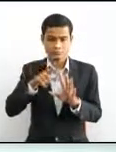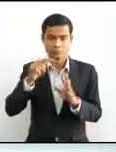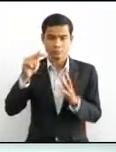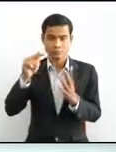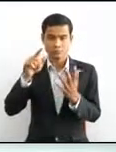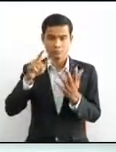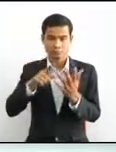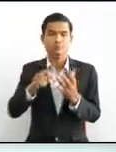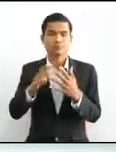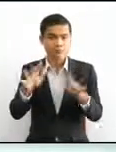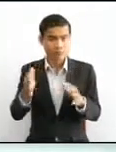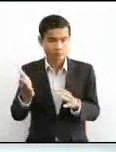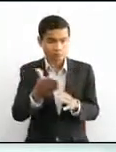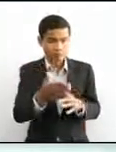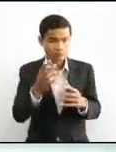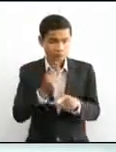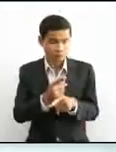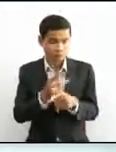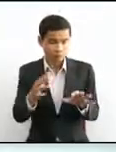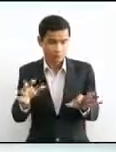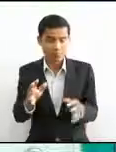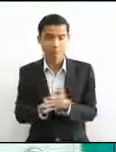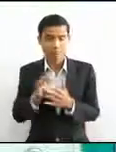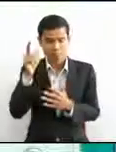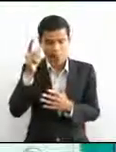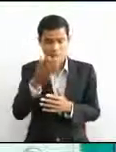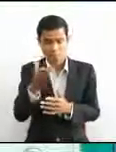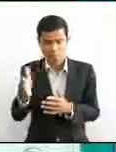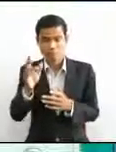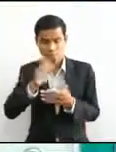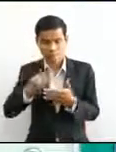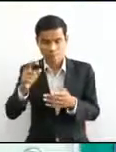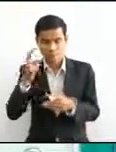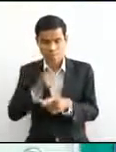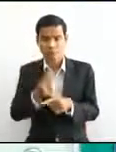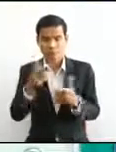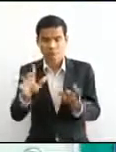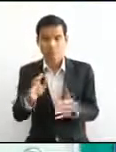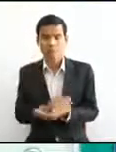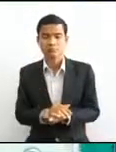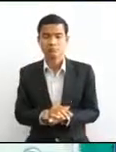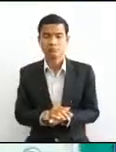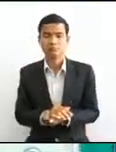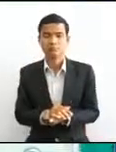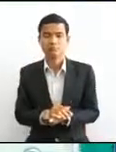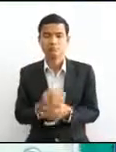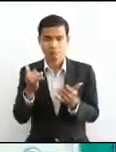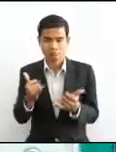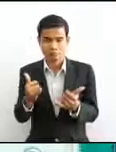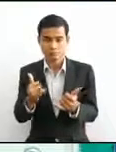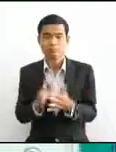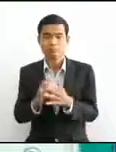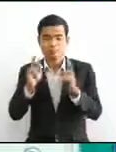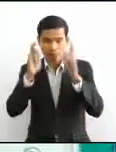trời nơi con hai nơi con cha nè cứ chưa tha con tự xe trời tổng ọc nè nè cha lấy nè